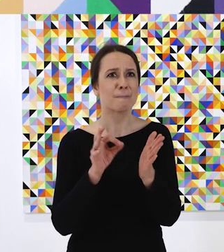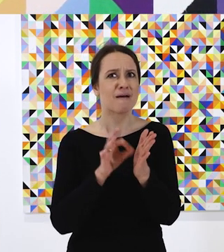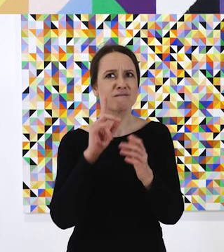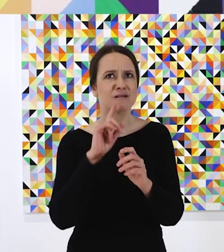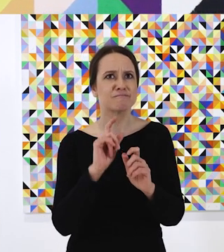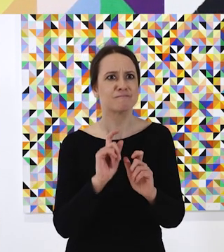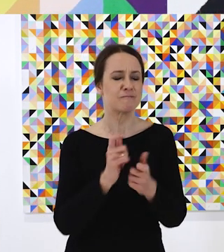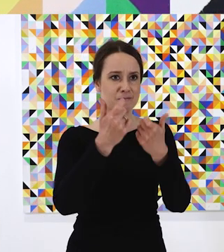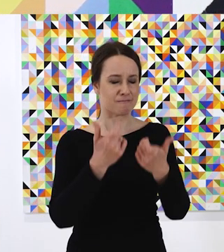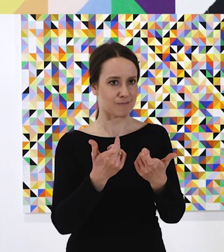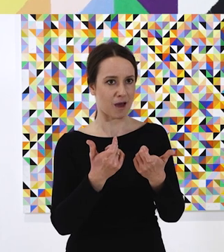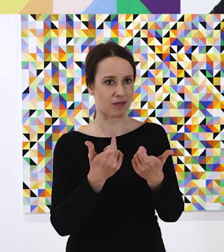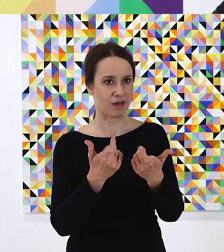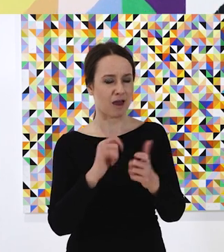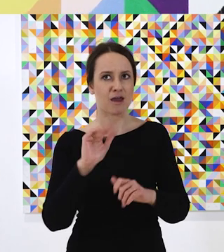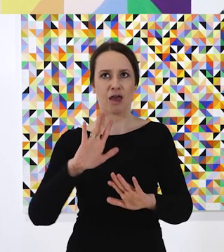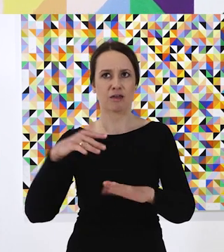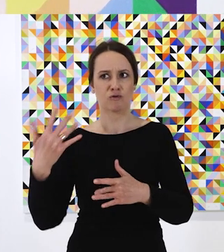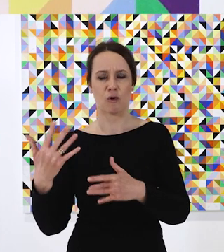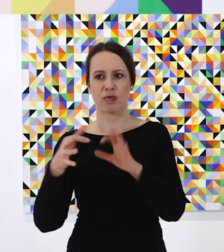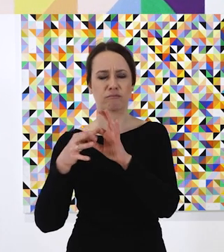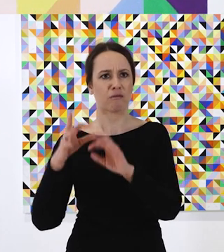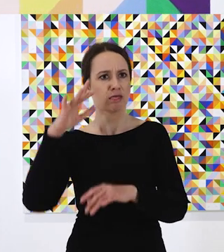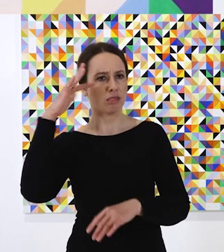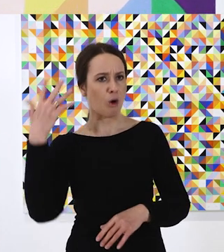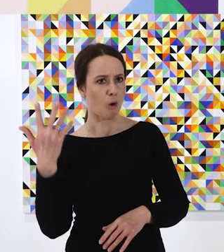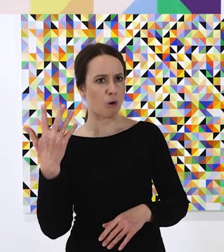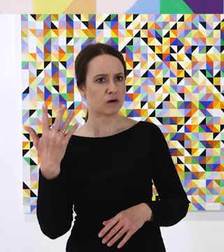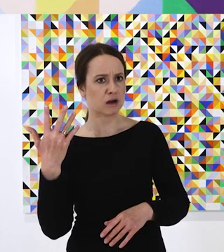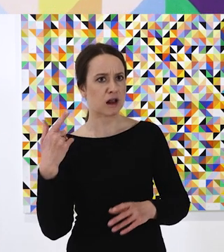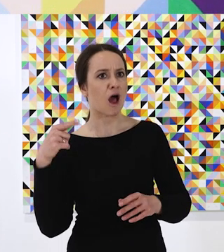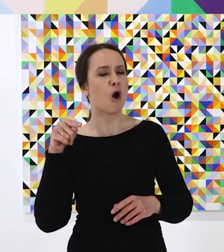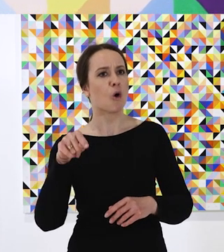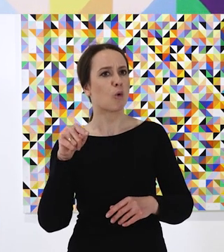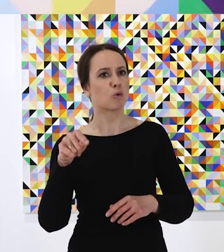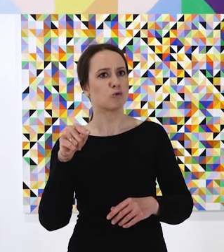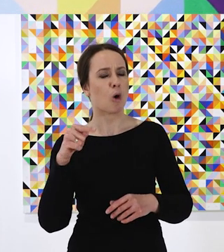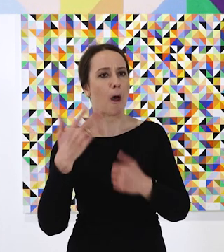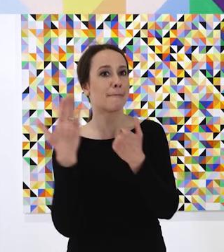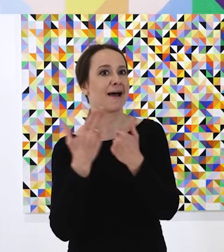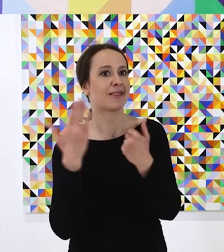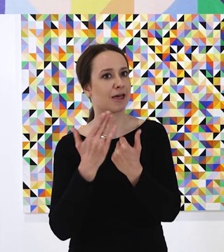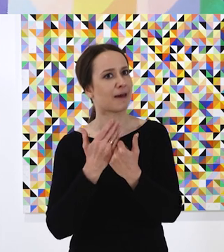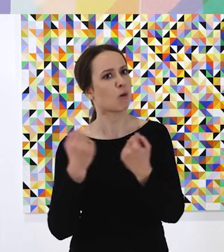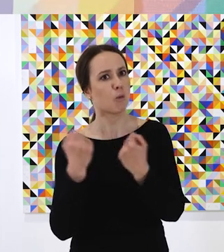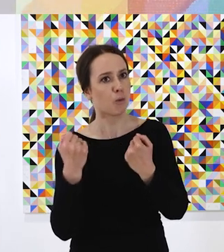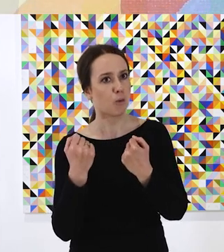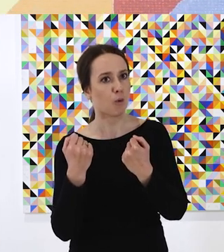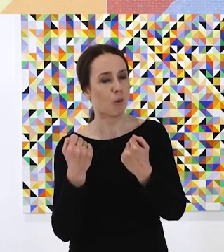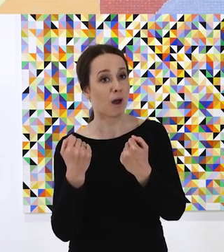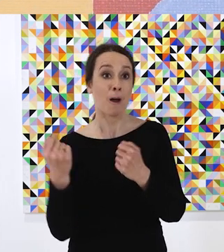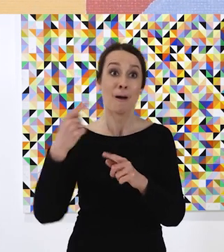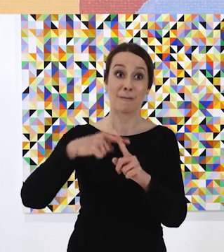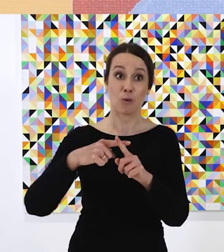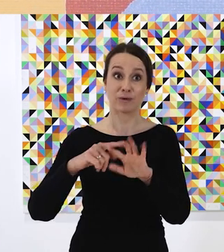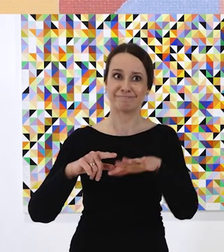z jednej strony założenia teoretycznego takiego modelu wręcz matematycznego zestawione